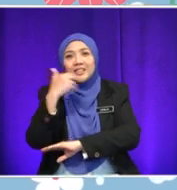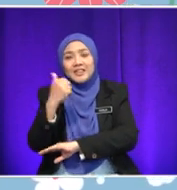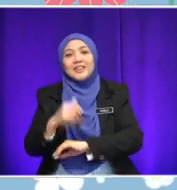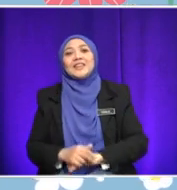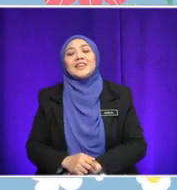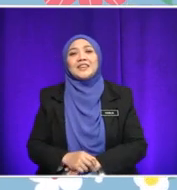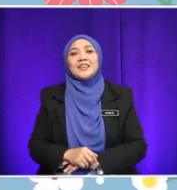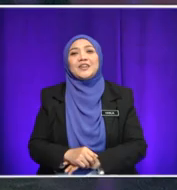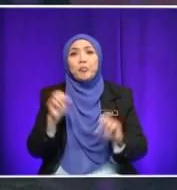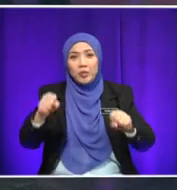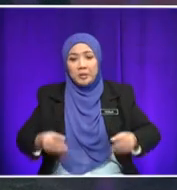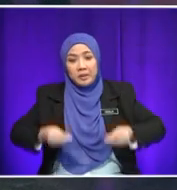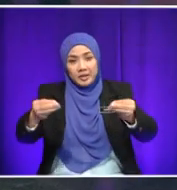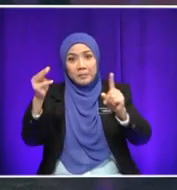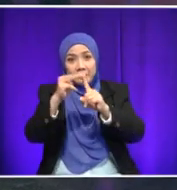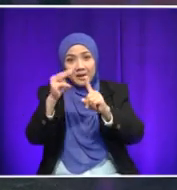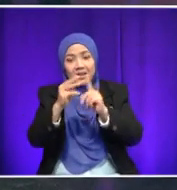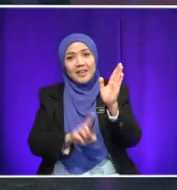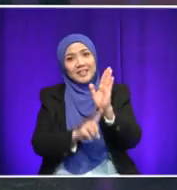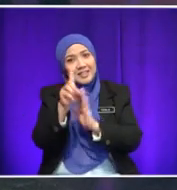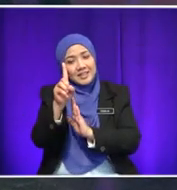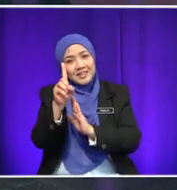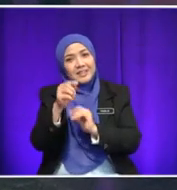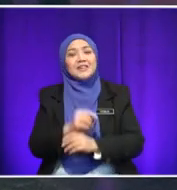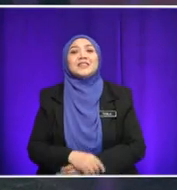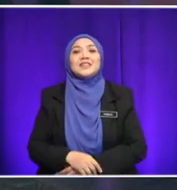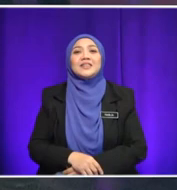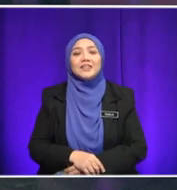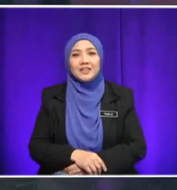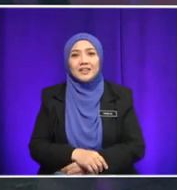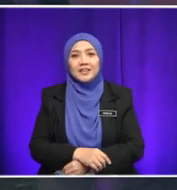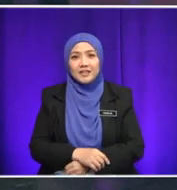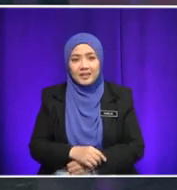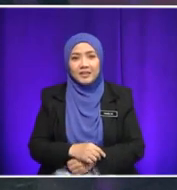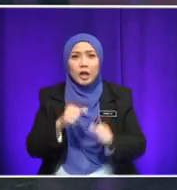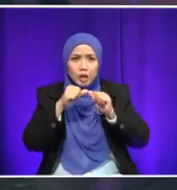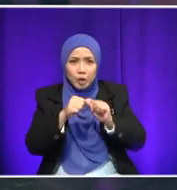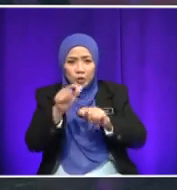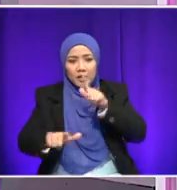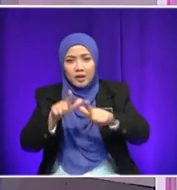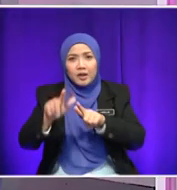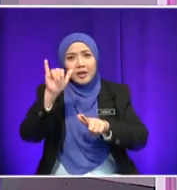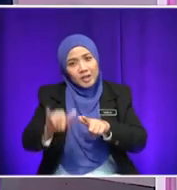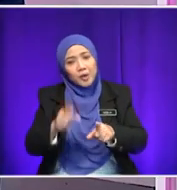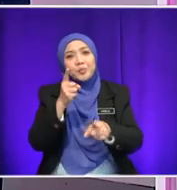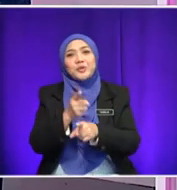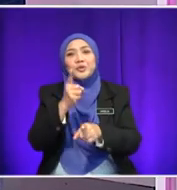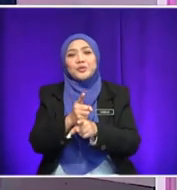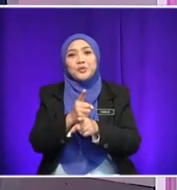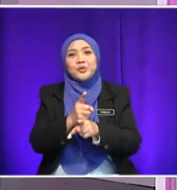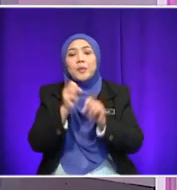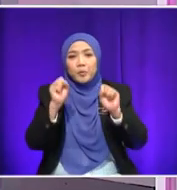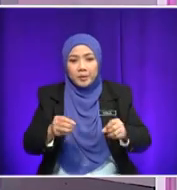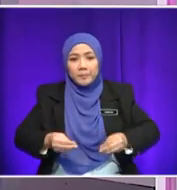penggunaan peralatan pun dengan berhati-hati proses yang dilakukan mau ikut langkah yang tertentu secara tidak langsung